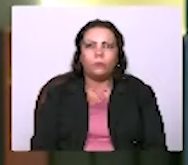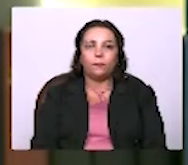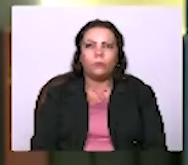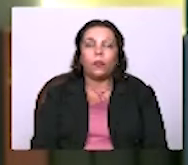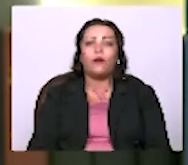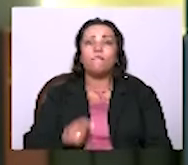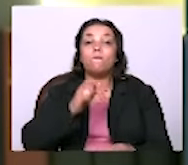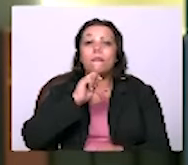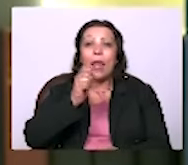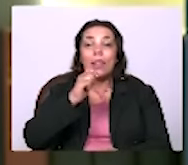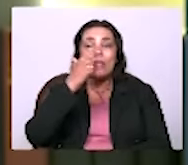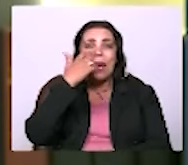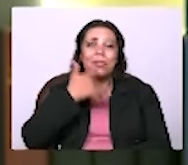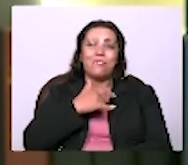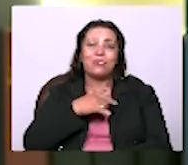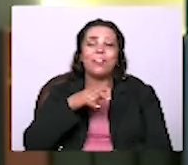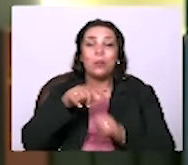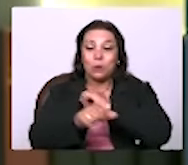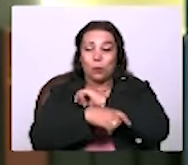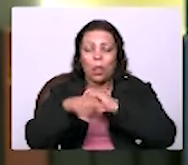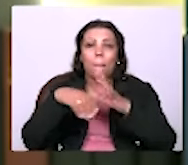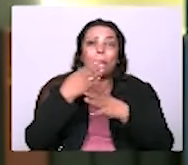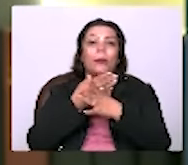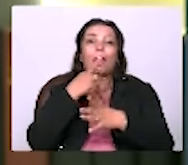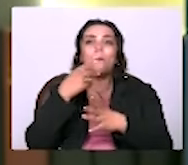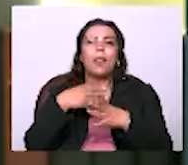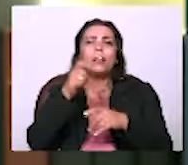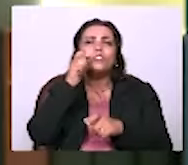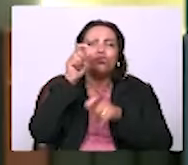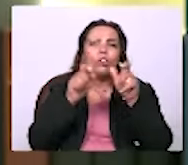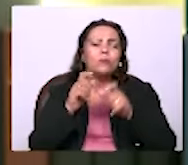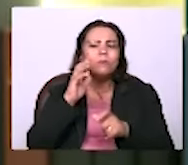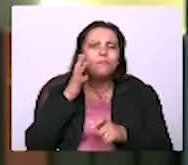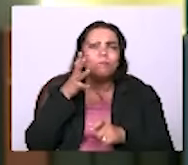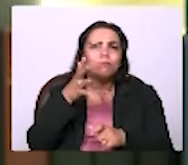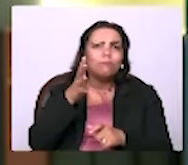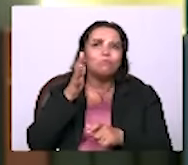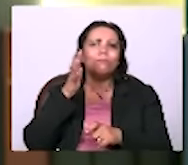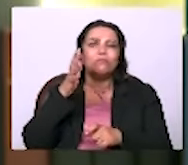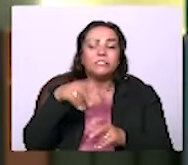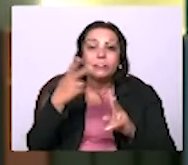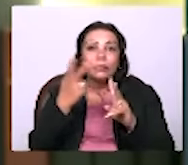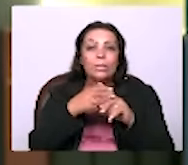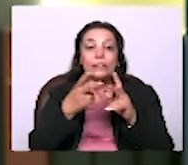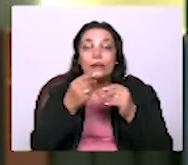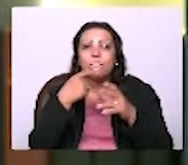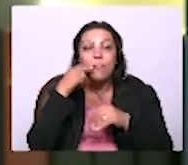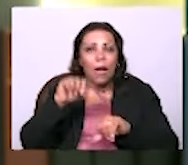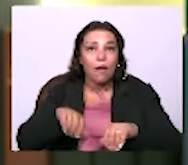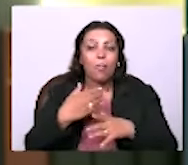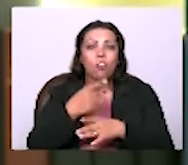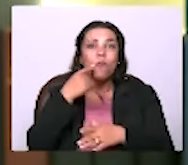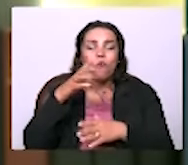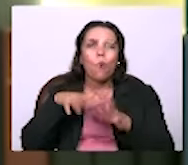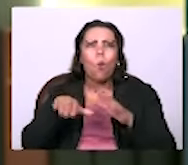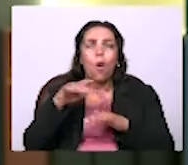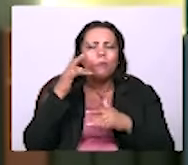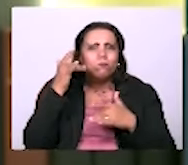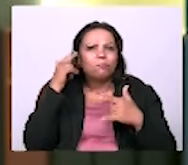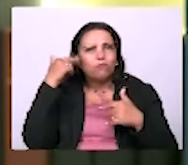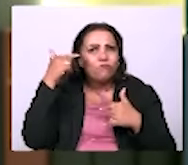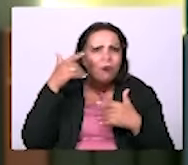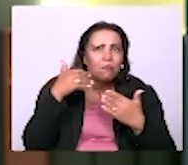في الحديث النفسي الاسبوع ده عايزين نتكلم عن الشخصيه المتردده بنقابل ناس كتير في حياتنا مترددين احنا كلنا نتردد في مواقف